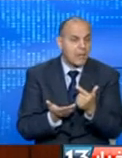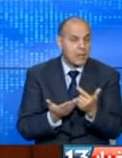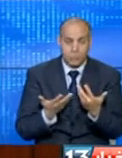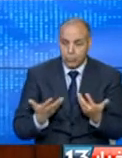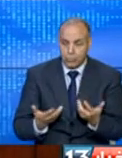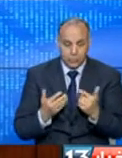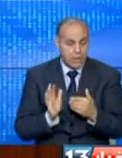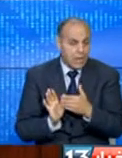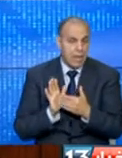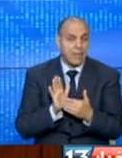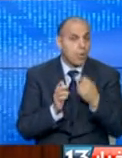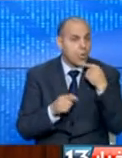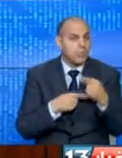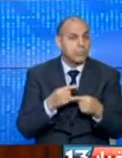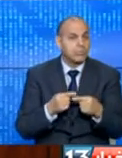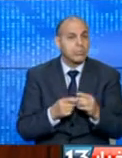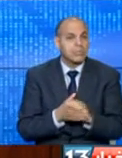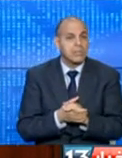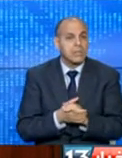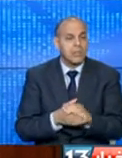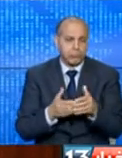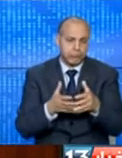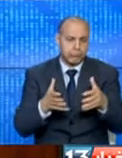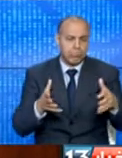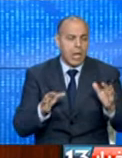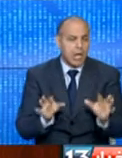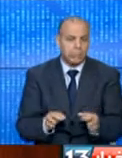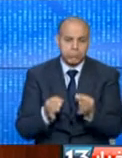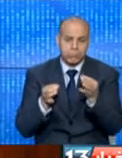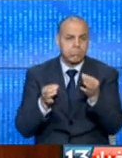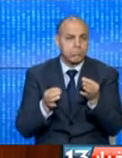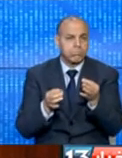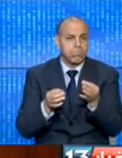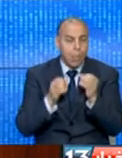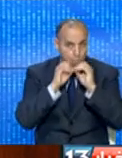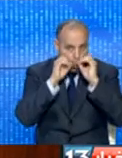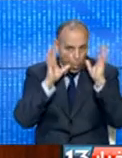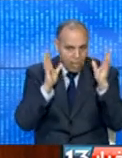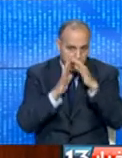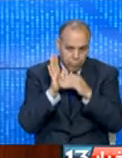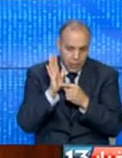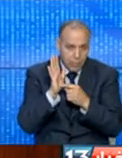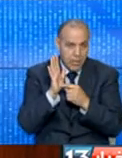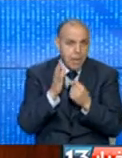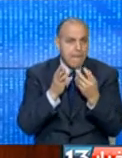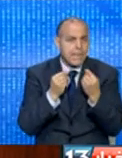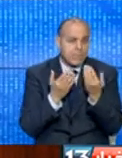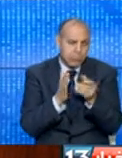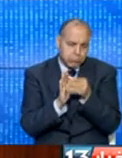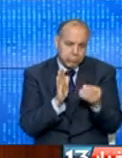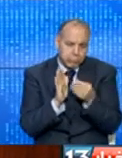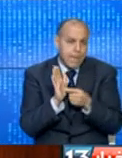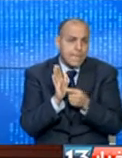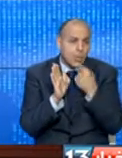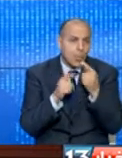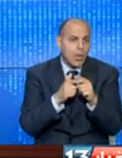قاعدين نقدموا بصفة كبيرة في بلورة هذه النصوص. ثم برشا نصوص تعدت